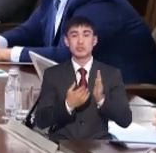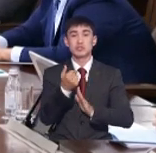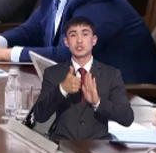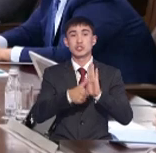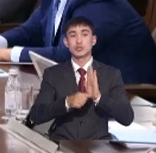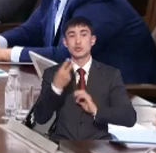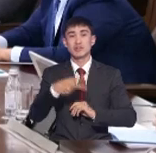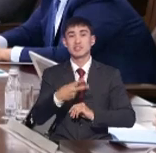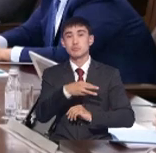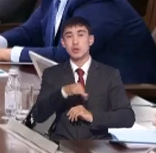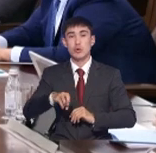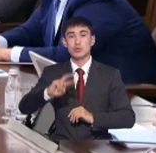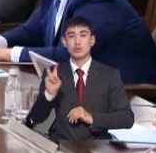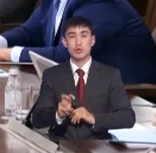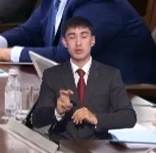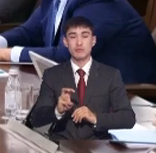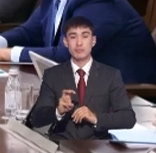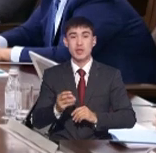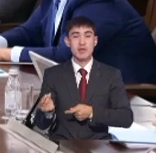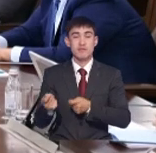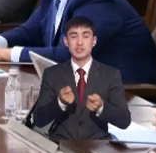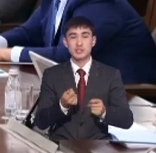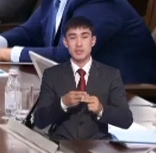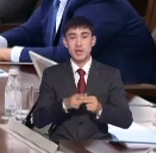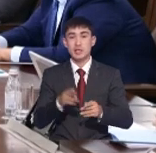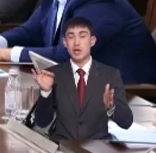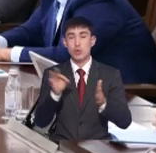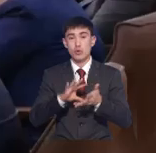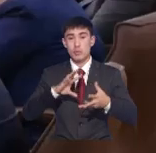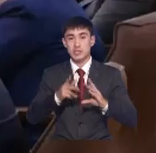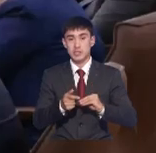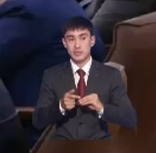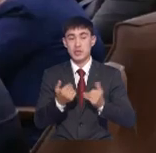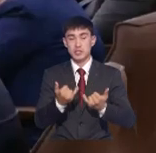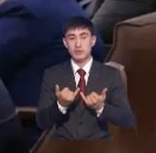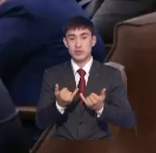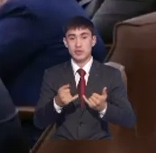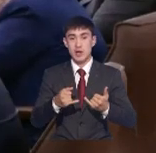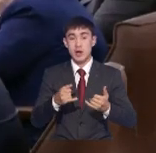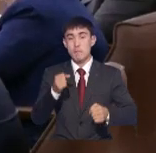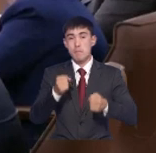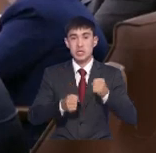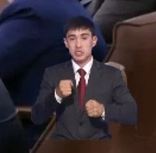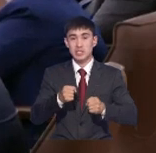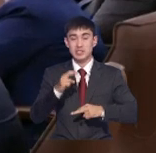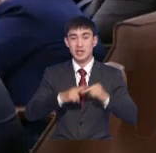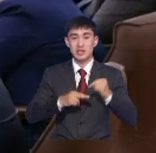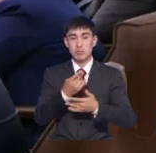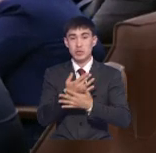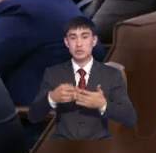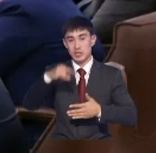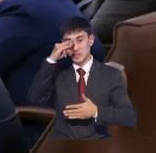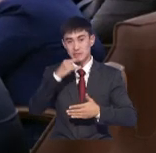620 млн долларов прямых инвестиций это рекордный показатель сегодня рынок машиностроительной продукции в